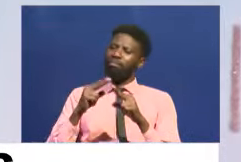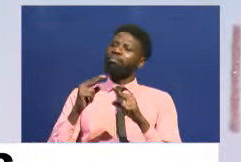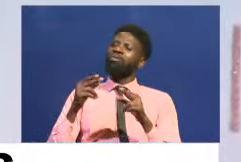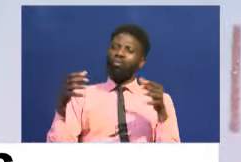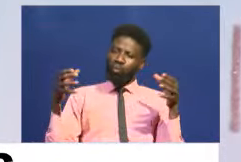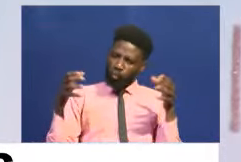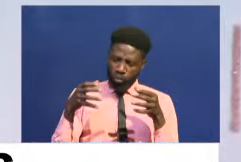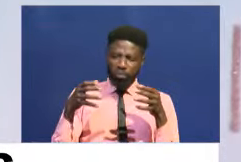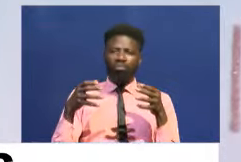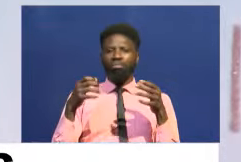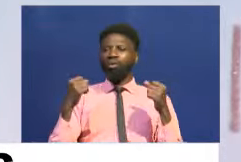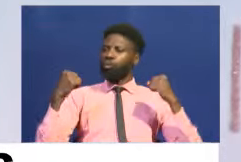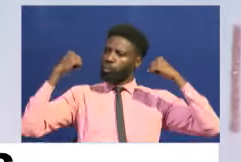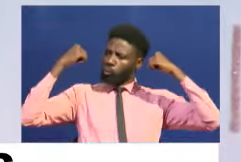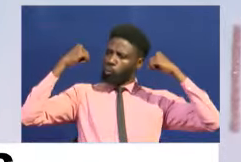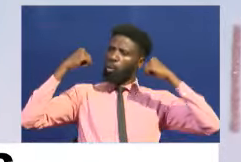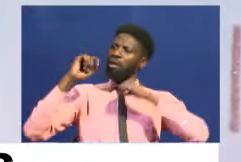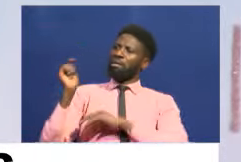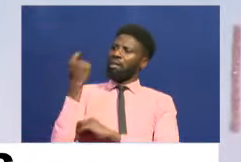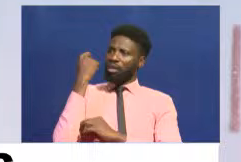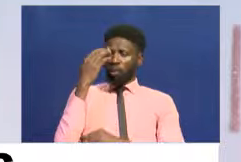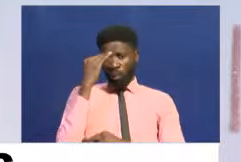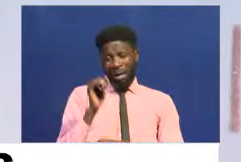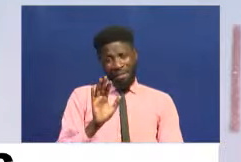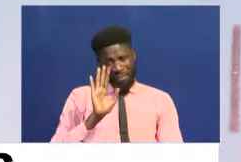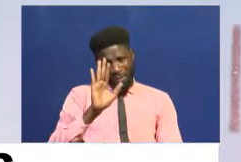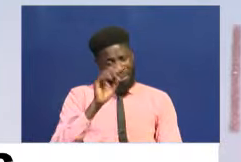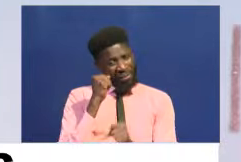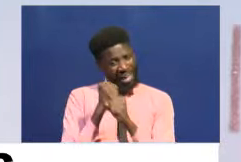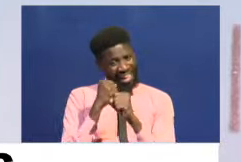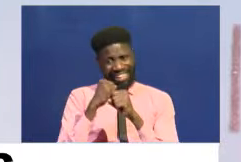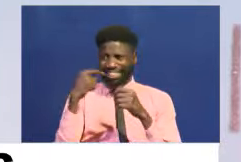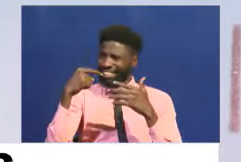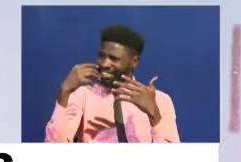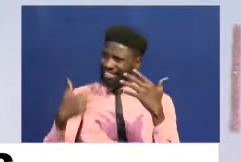la Kenya kwa zile machukumu mnayofanya.